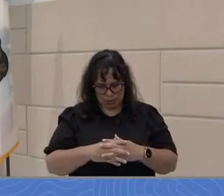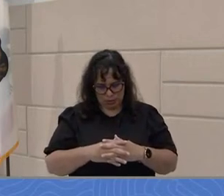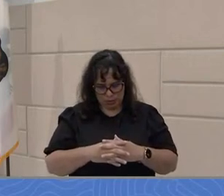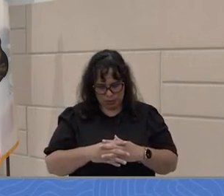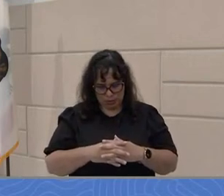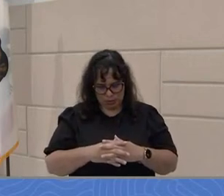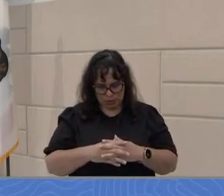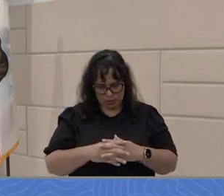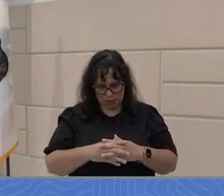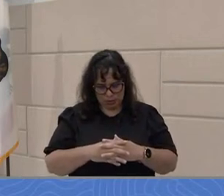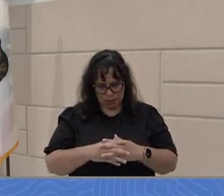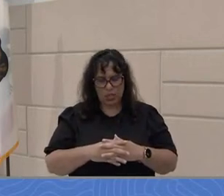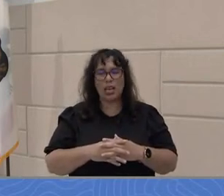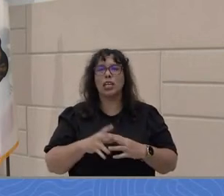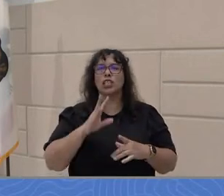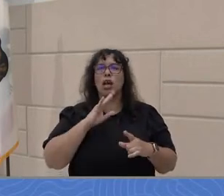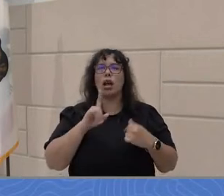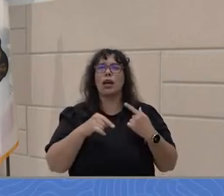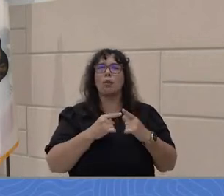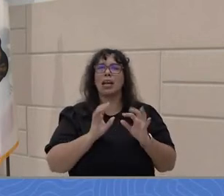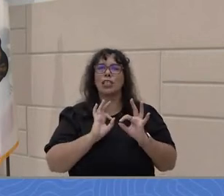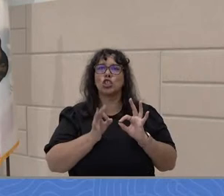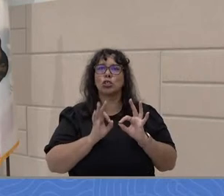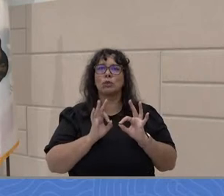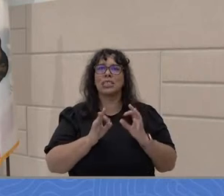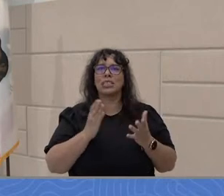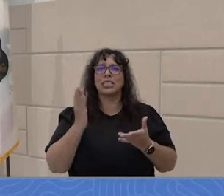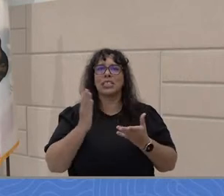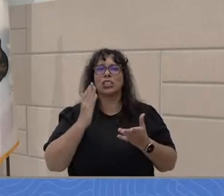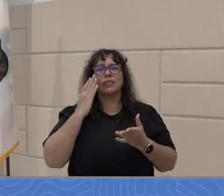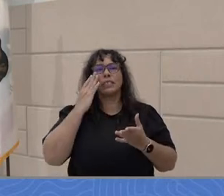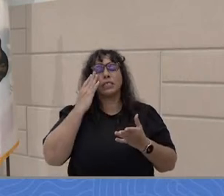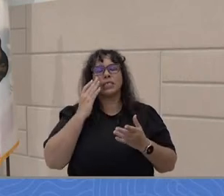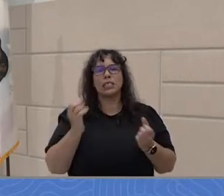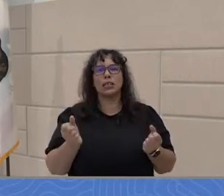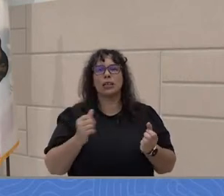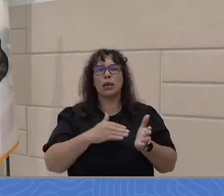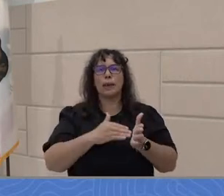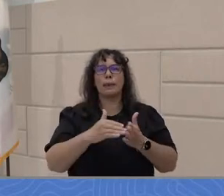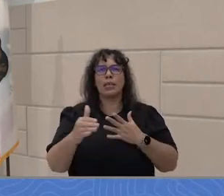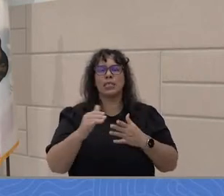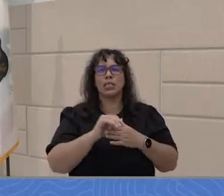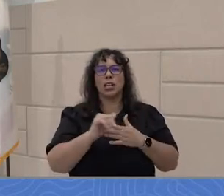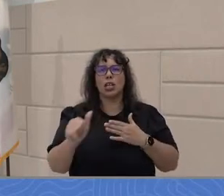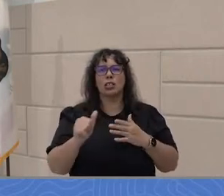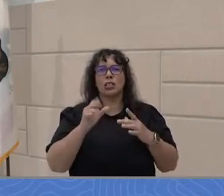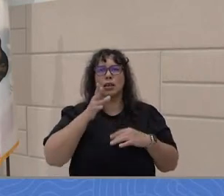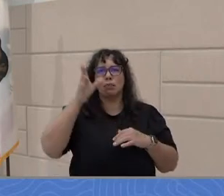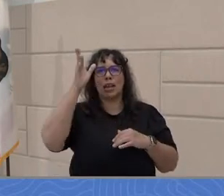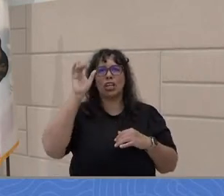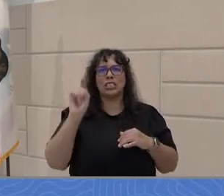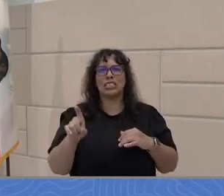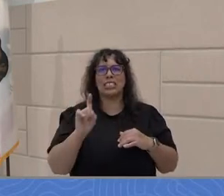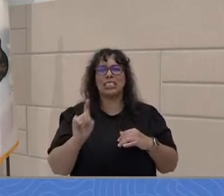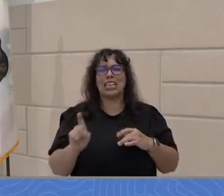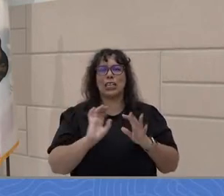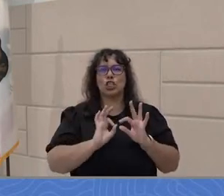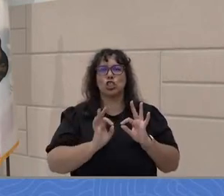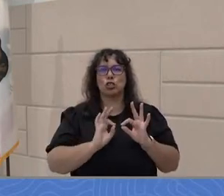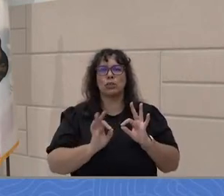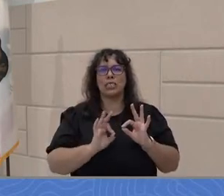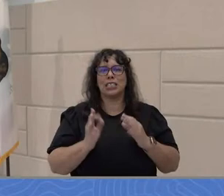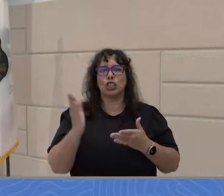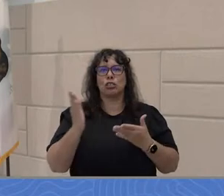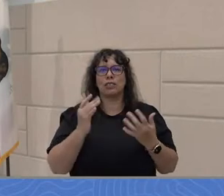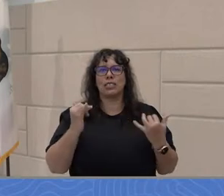ហើយវាមានគួរឲ្យភ្ញាក់ផ្អើលណាដែលក្រសួងអប់រំត្អូញត្អែអំពីការ